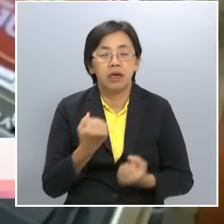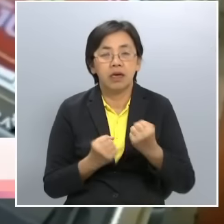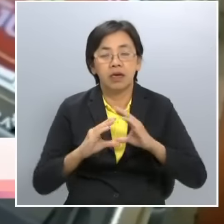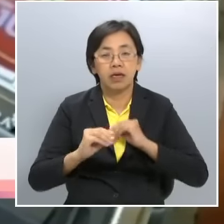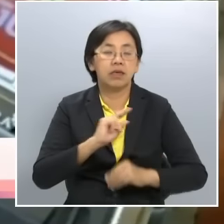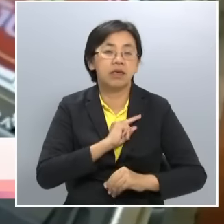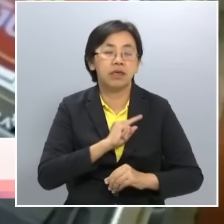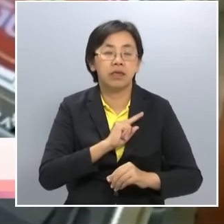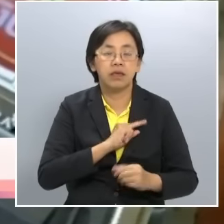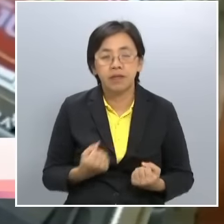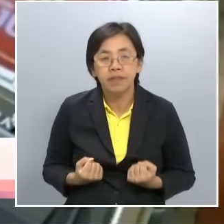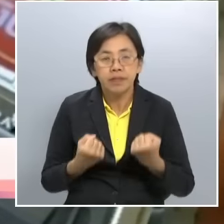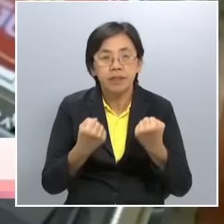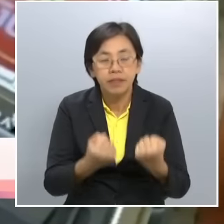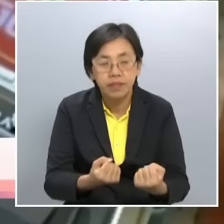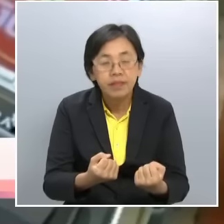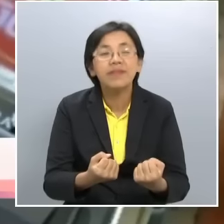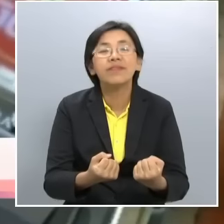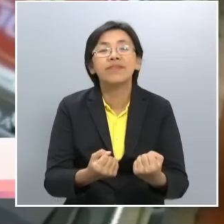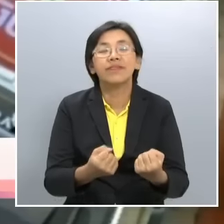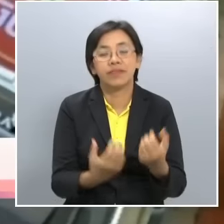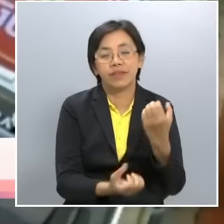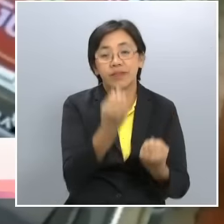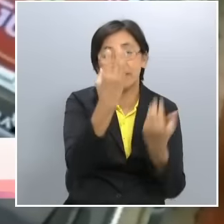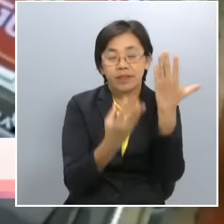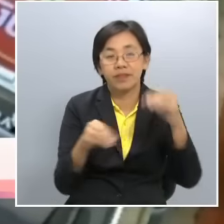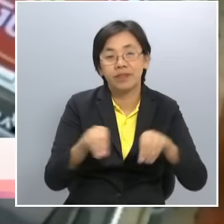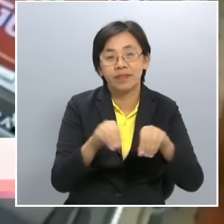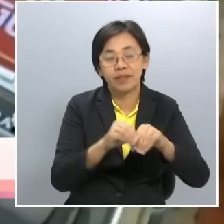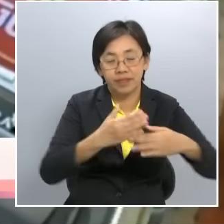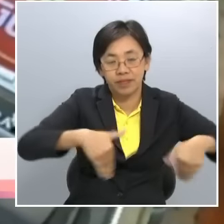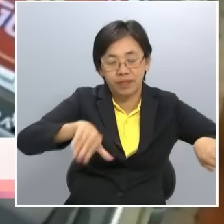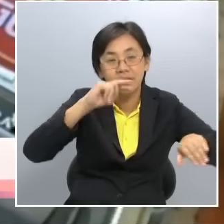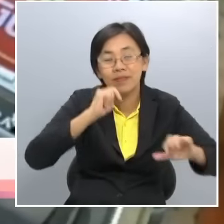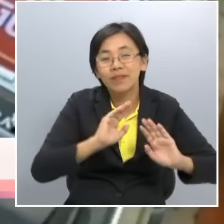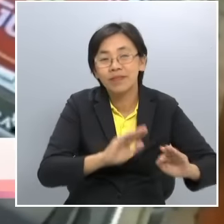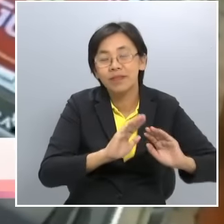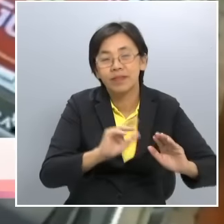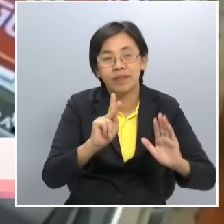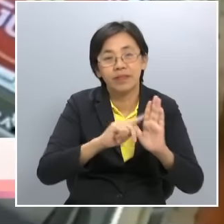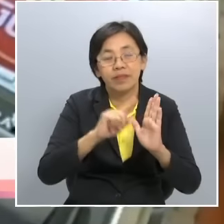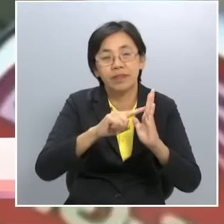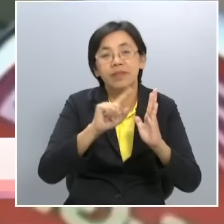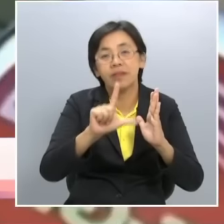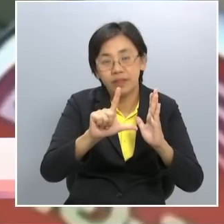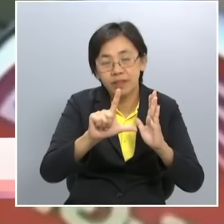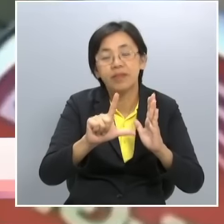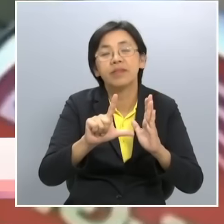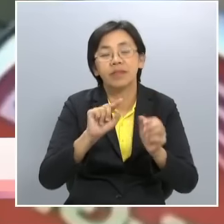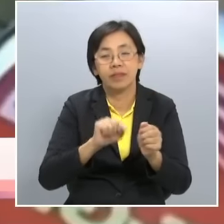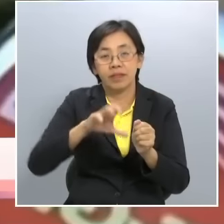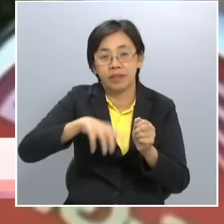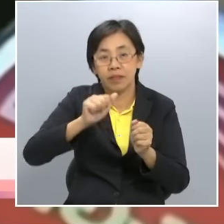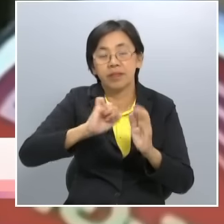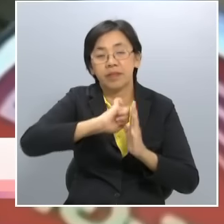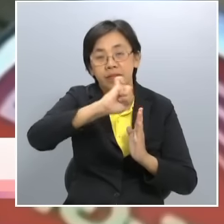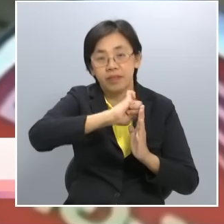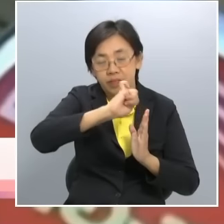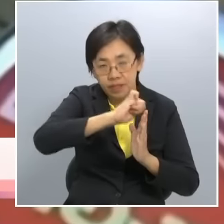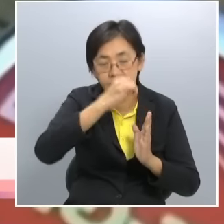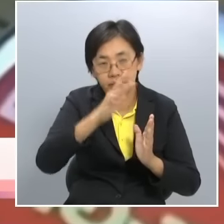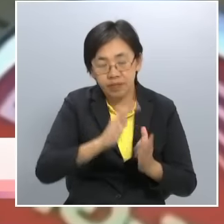เนี่ยไปจอดเอาไว้ที่เส้นทางเดินป่าใกล้กับทางอ่างเก็บน้ำกาแลที่ตำบลสุเทพอำเภอเมืองจังหวัดเชียงใหม่จากนั้นครับเข